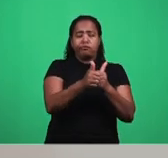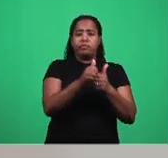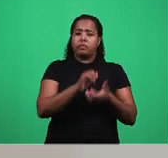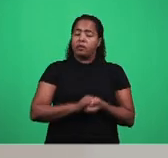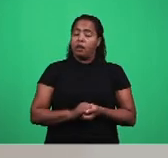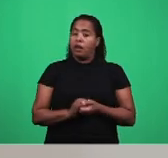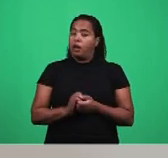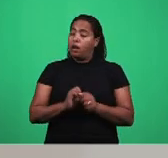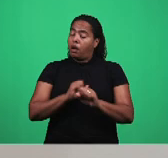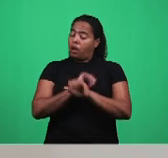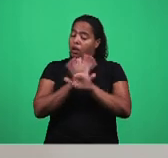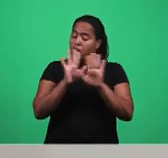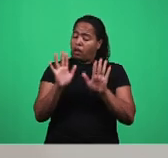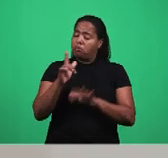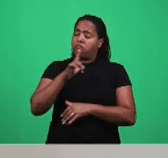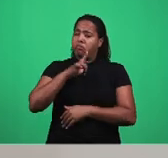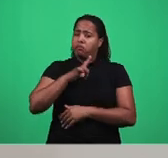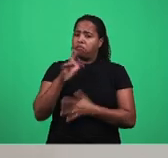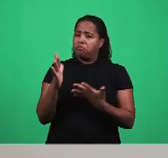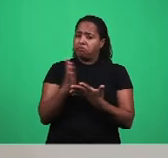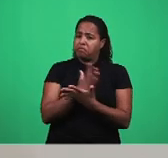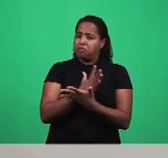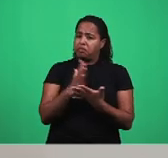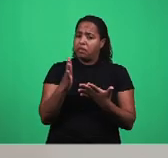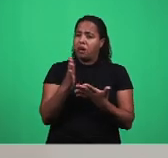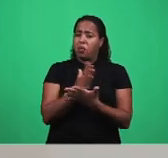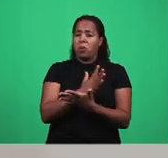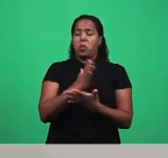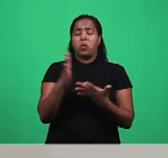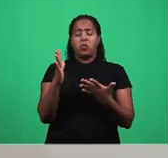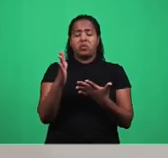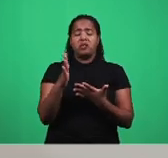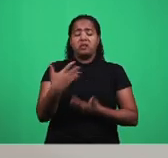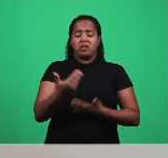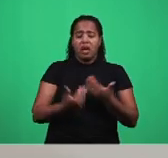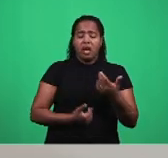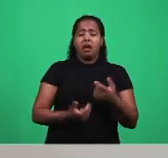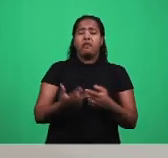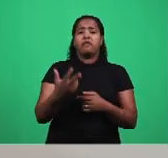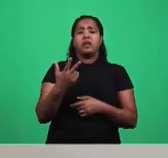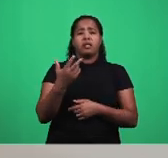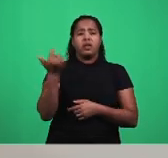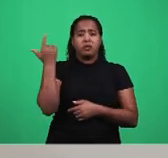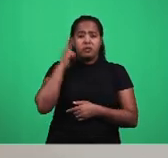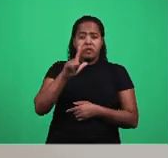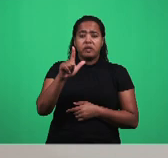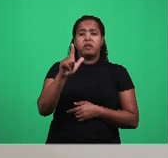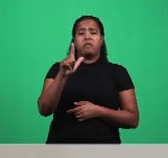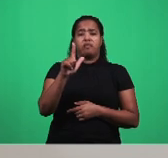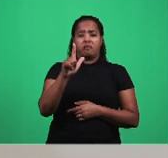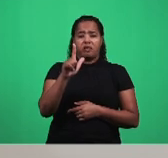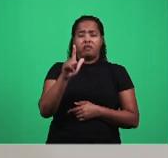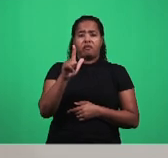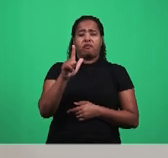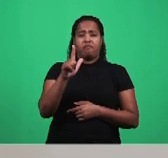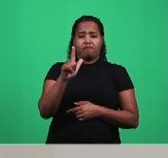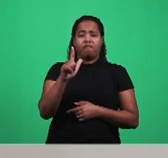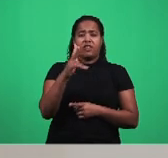et sœurs qui arrivent à sortir de ces difficultés, de la maladie,